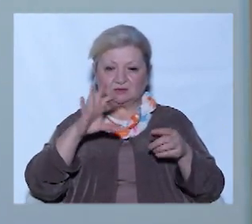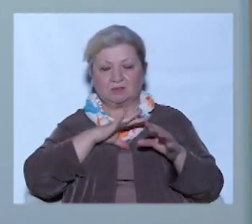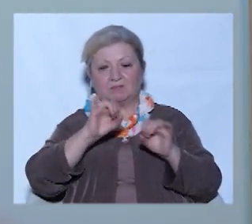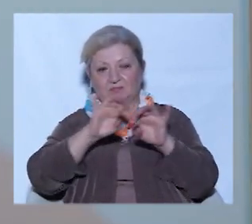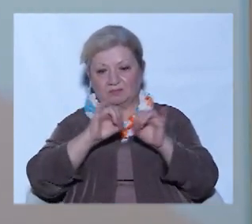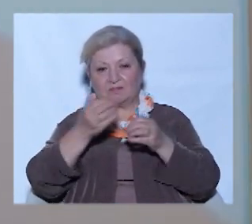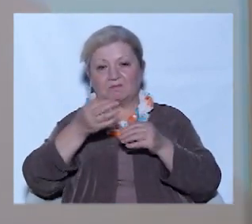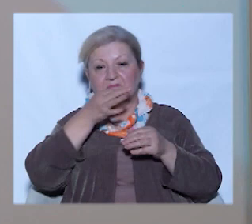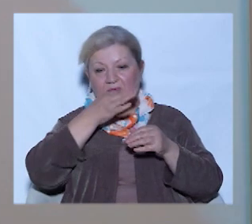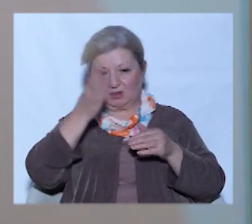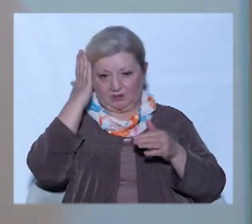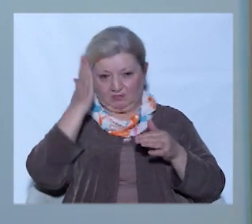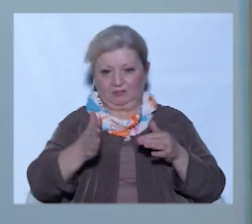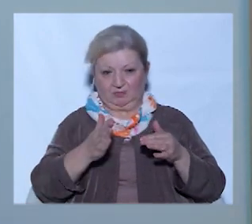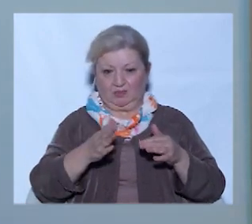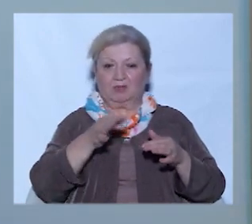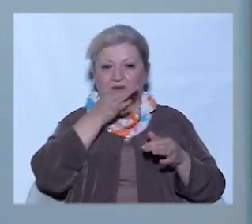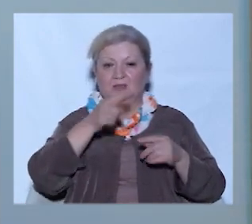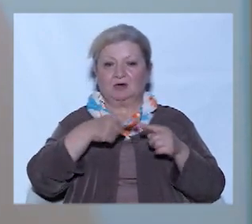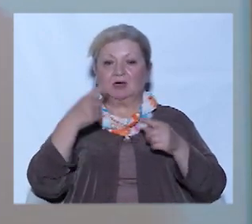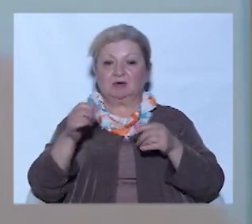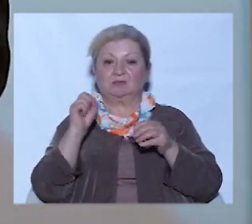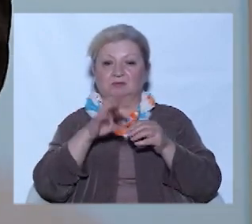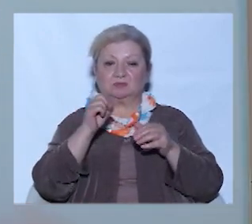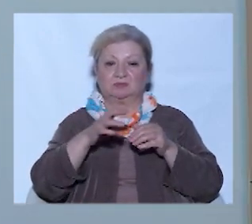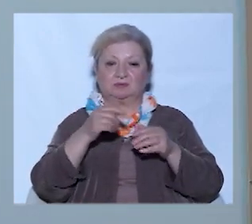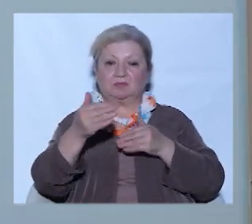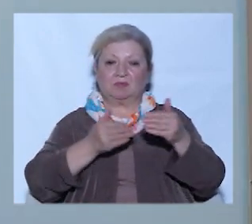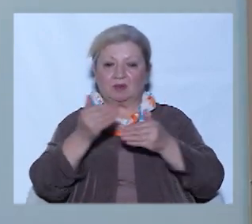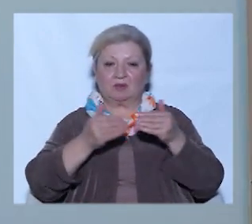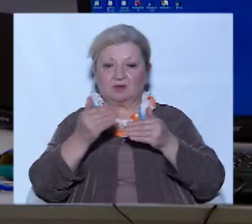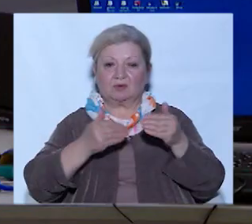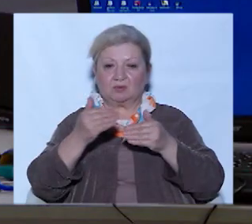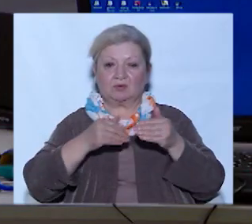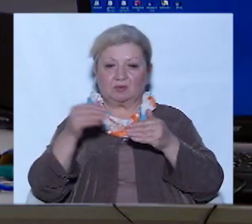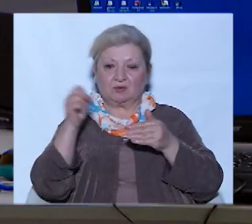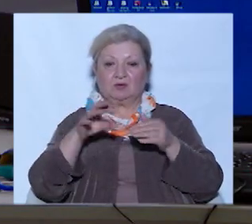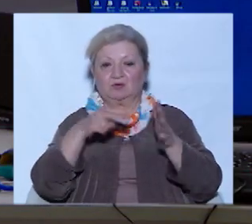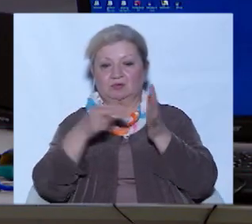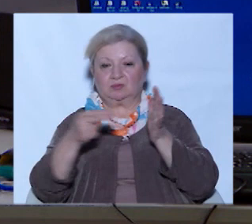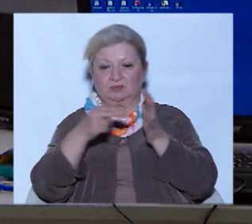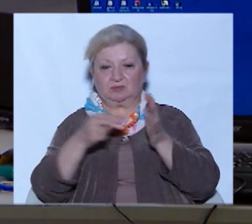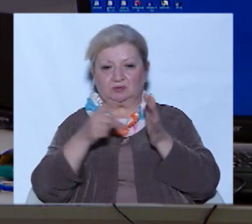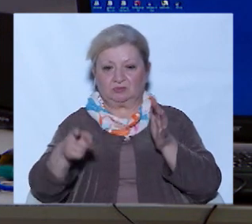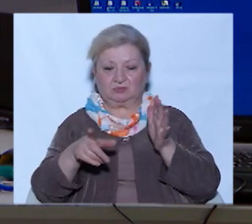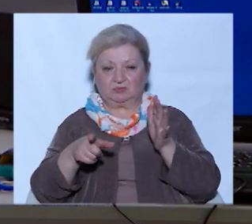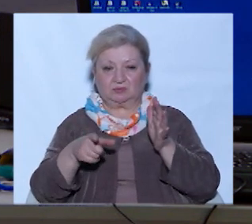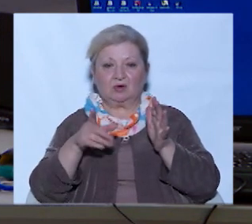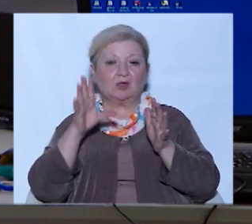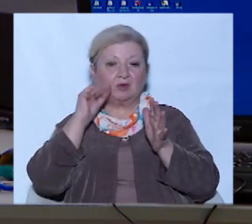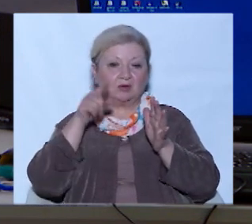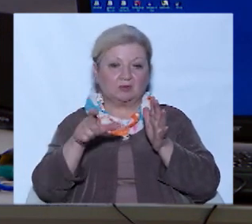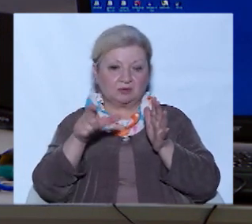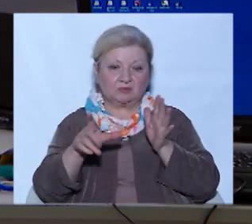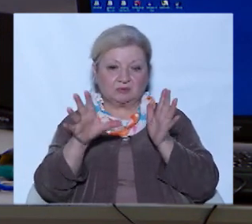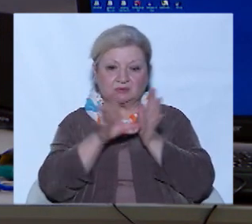ეხლა წარმოვიდგინოთ, რომ რაღაცა მოწყობილობა აწვდის პერიოდულად ძაბას და თიშავს. აი ამ ნაწილს, როდესაც ძაბვა